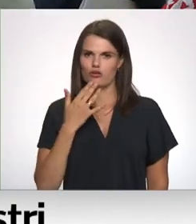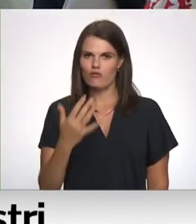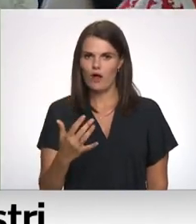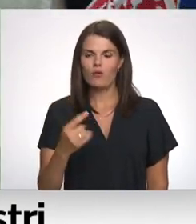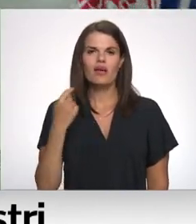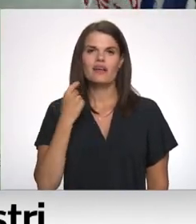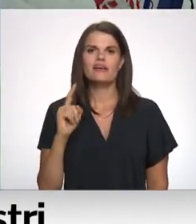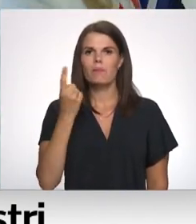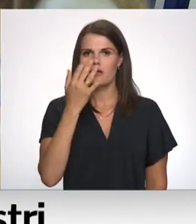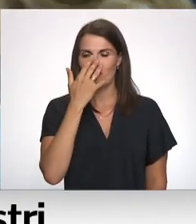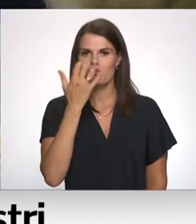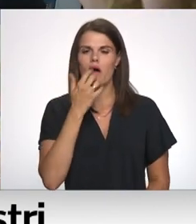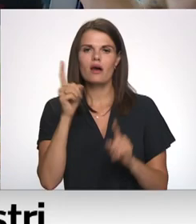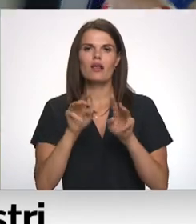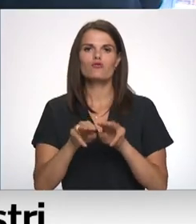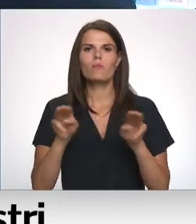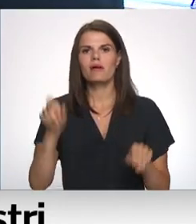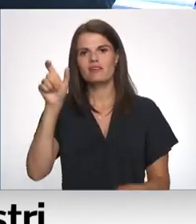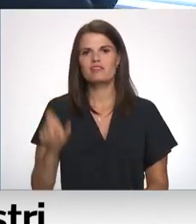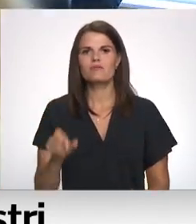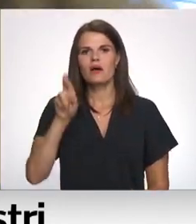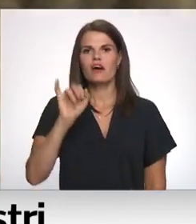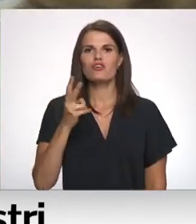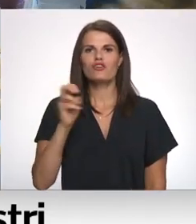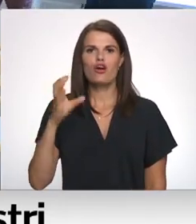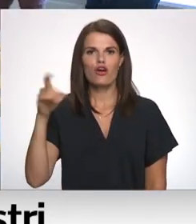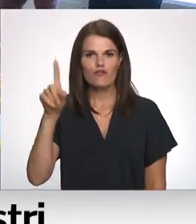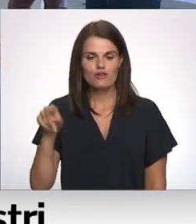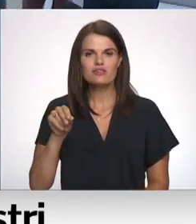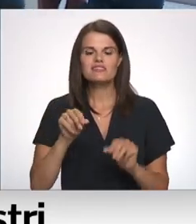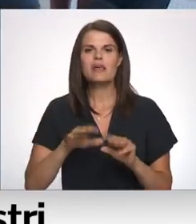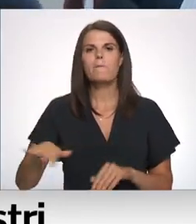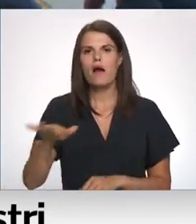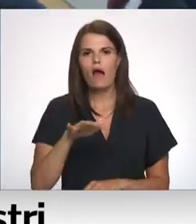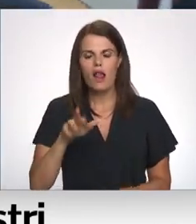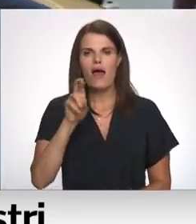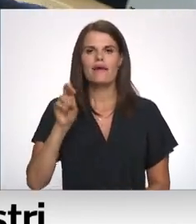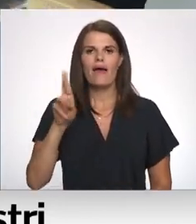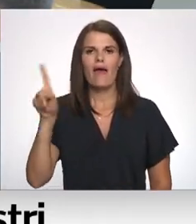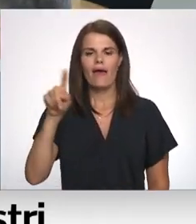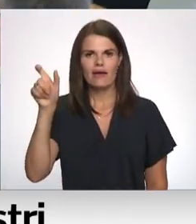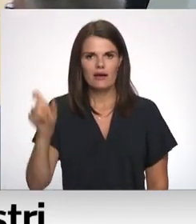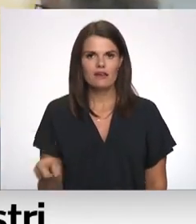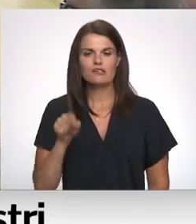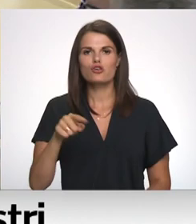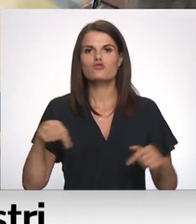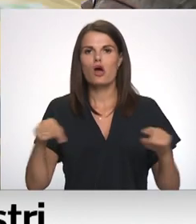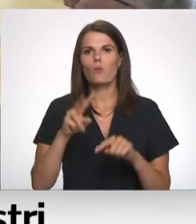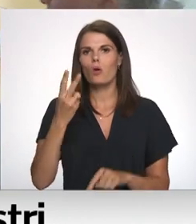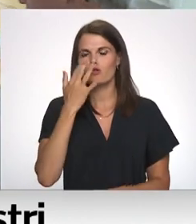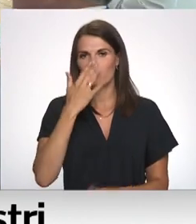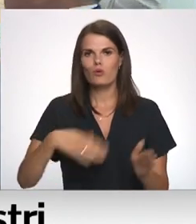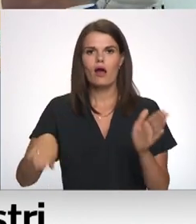Rīgā pirmais numurs ārlietu ministram Edgaram Rinkēvičam, Zemgalē finanšu ministram Jānim Reiram. Šajos agabalos ar otrajiem numuriem